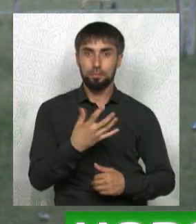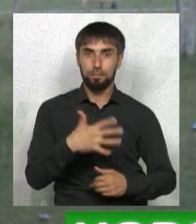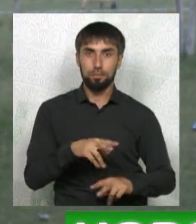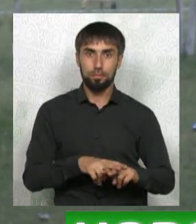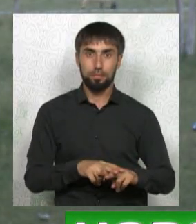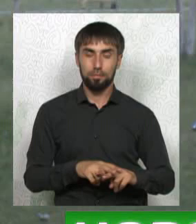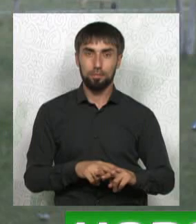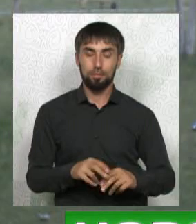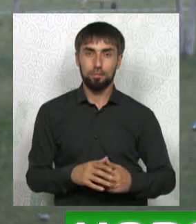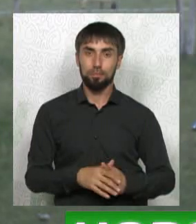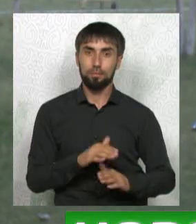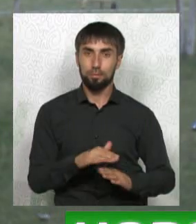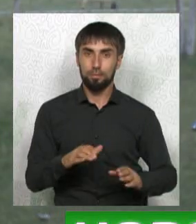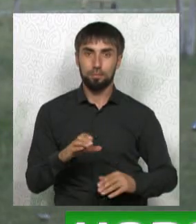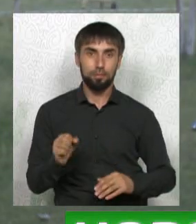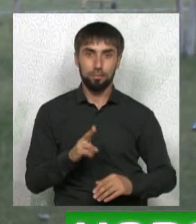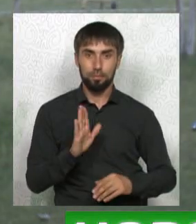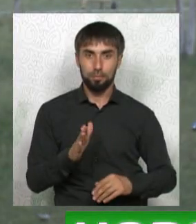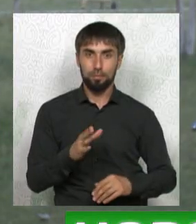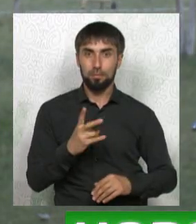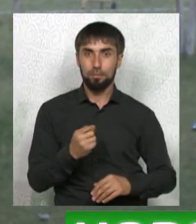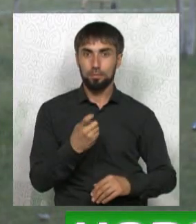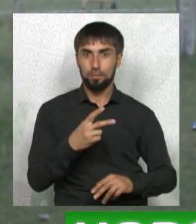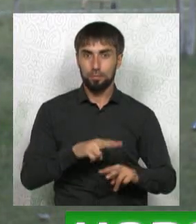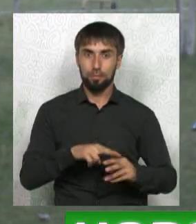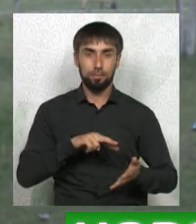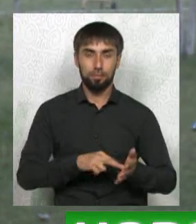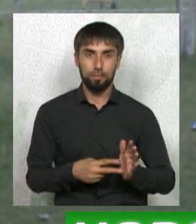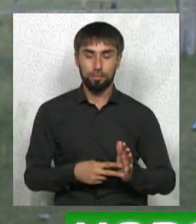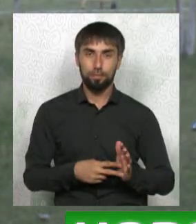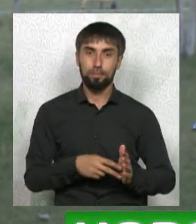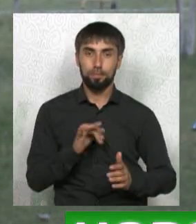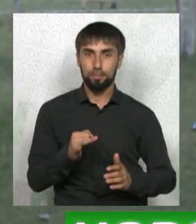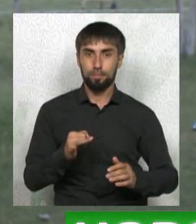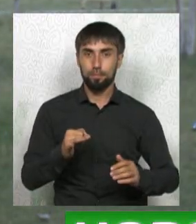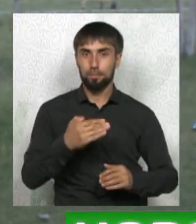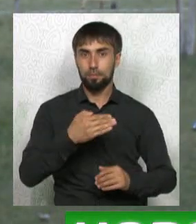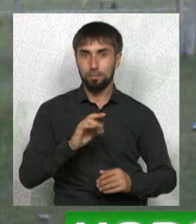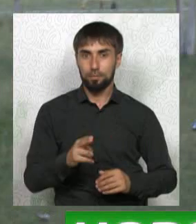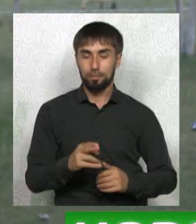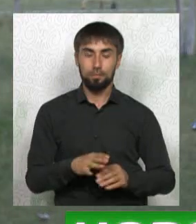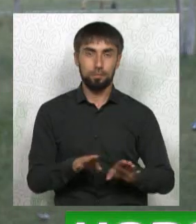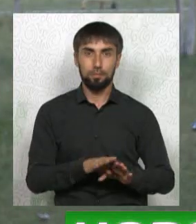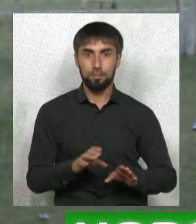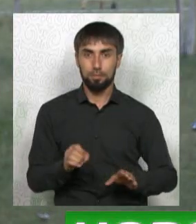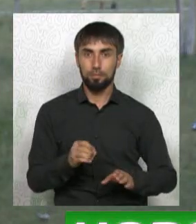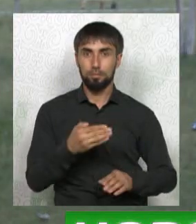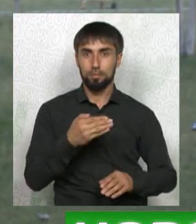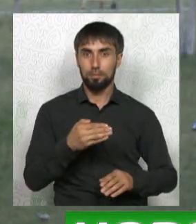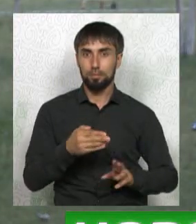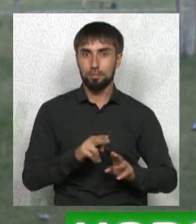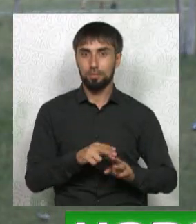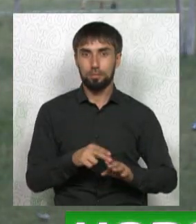мест. А детский сад здесь будет где-то на 100 мест в планах. И физкультурно-оздоровительный комплекс. Также комплекс